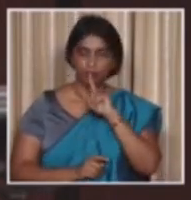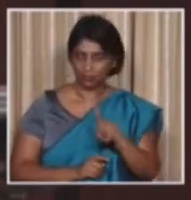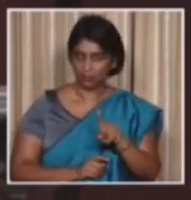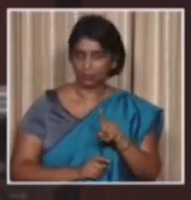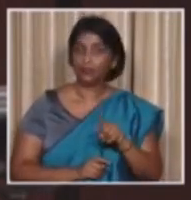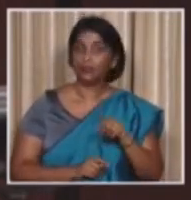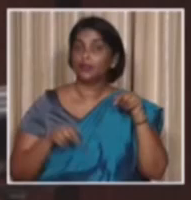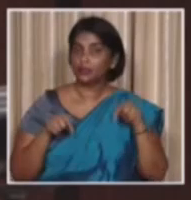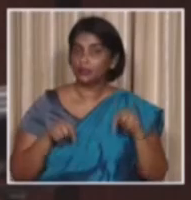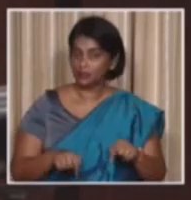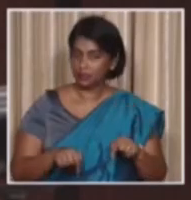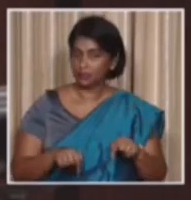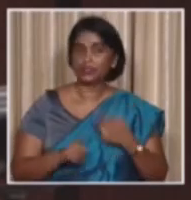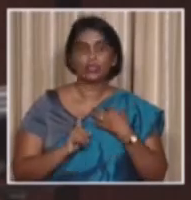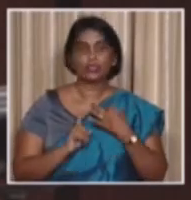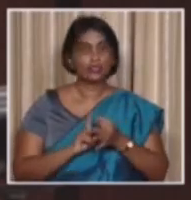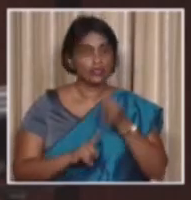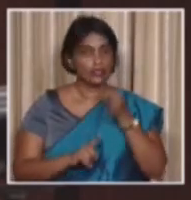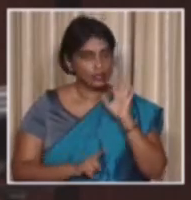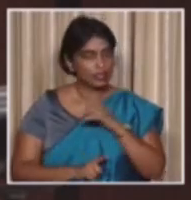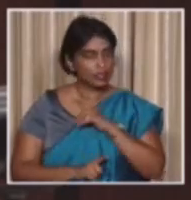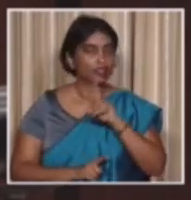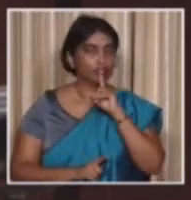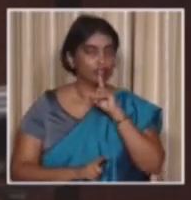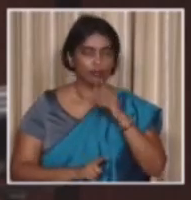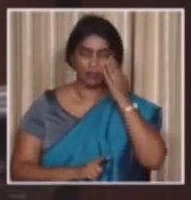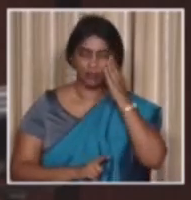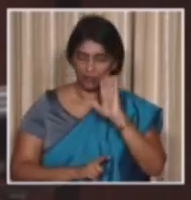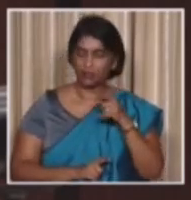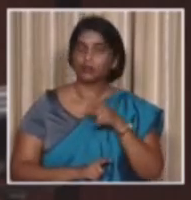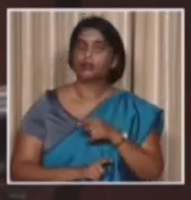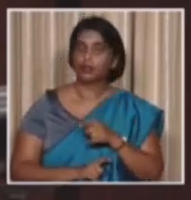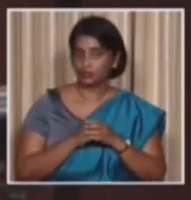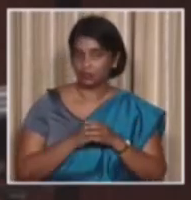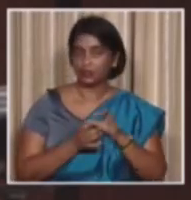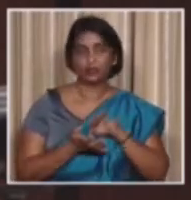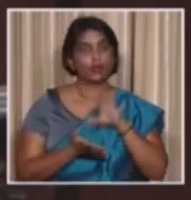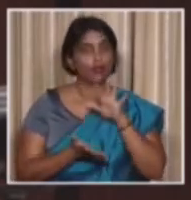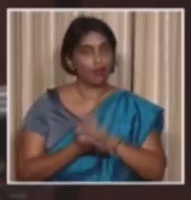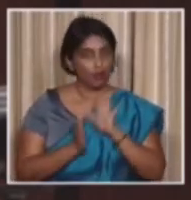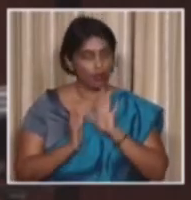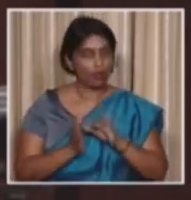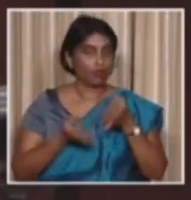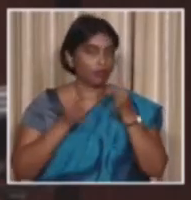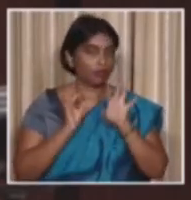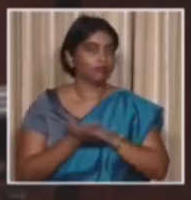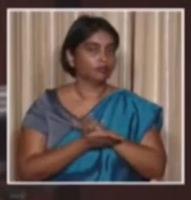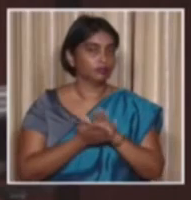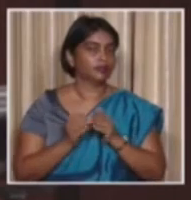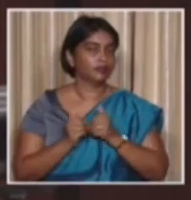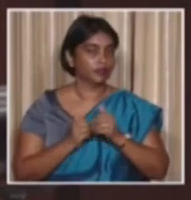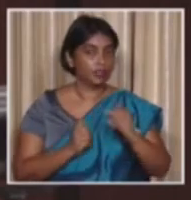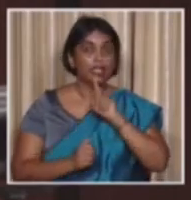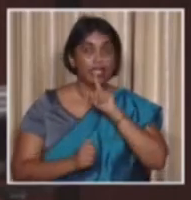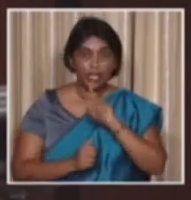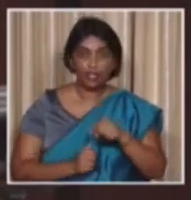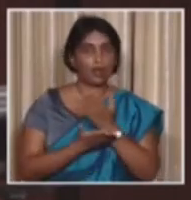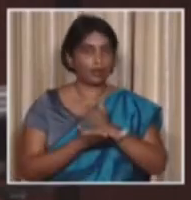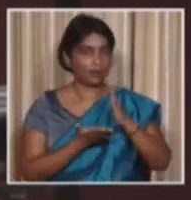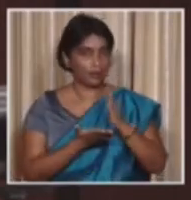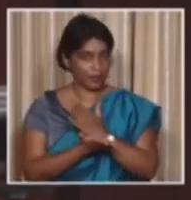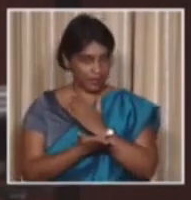எமது ஜனாதிபதி அவர்களாகும். ஆனால் இன்று அவரே சுயாதீன ஆணைக்குழுக்களின் செயற்பாடுகளில் காலில் போட்டு மிதிக்கின்றார் என்றே நாம்